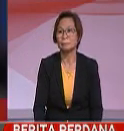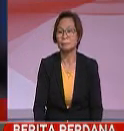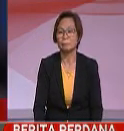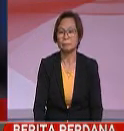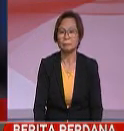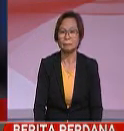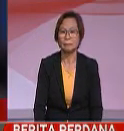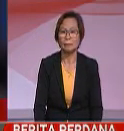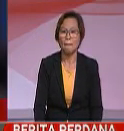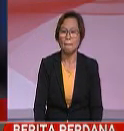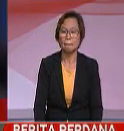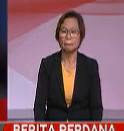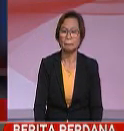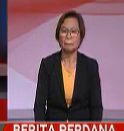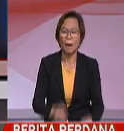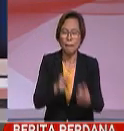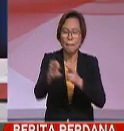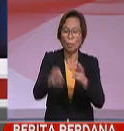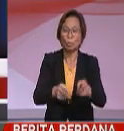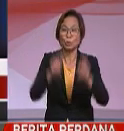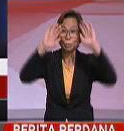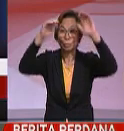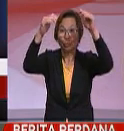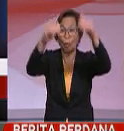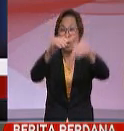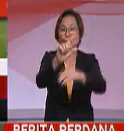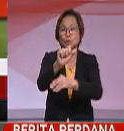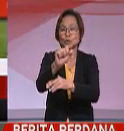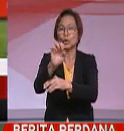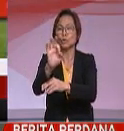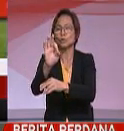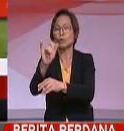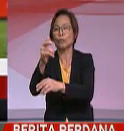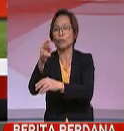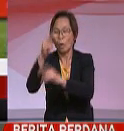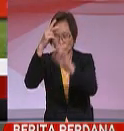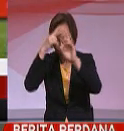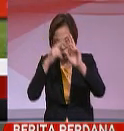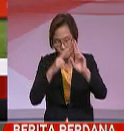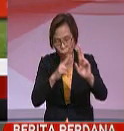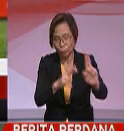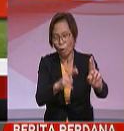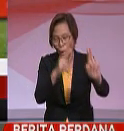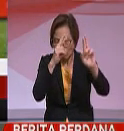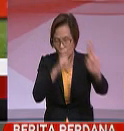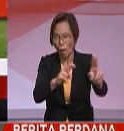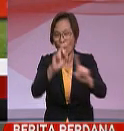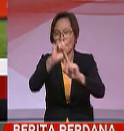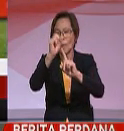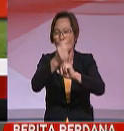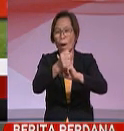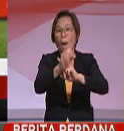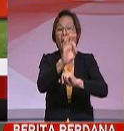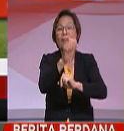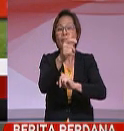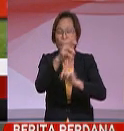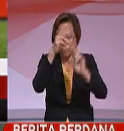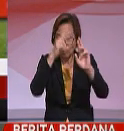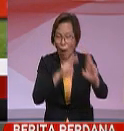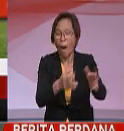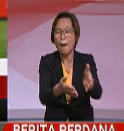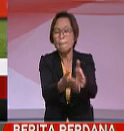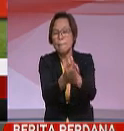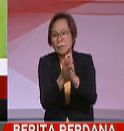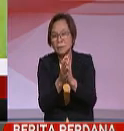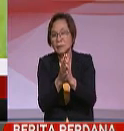Hai pengurus paham Datuk Muhammad Sufyan awam berkata mereka menghormati saran Persatuan bola sepak mycfm yang meminta